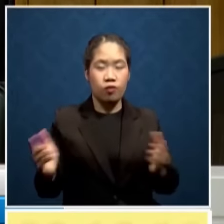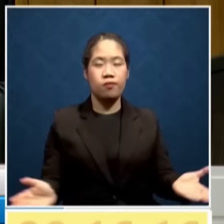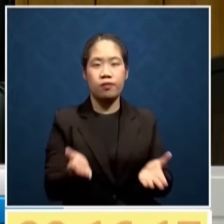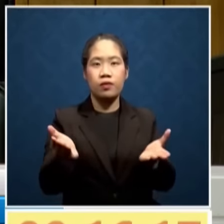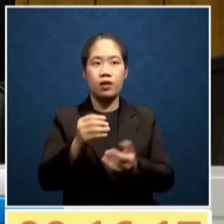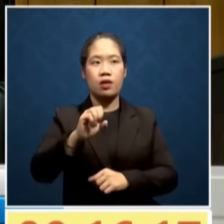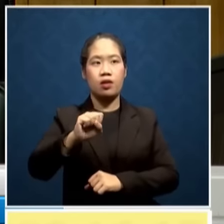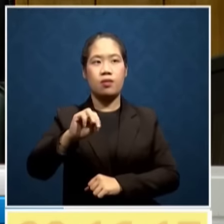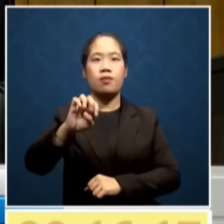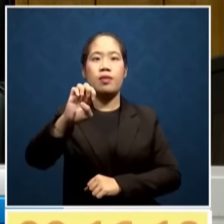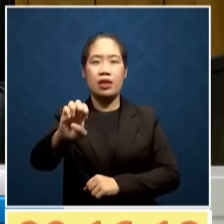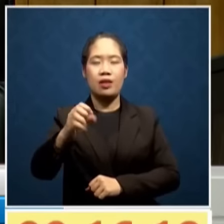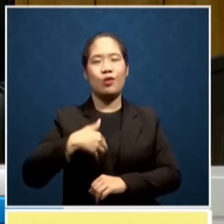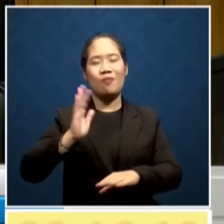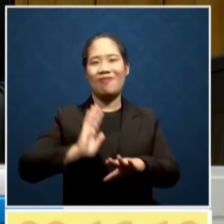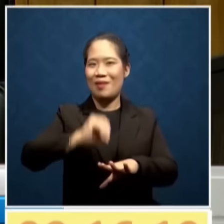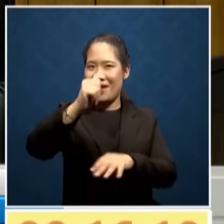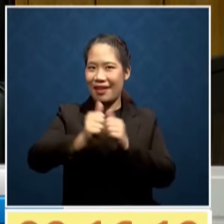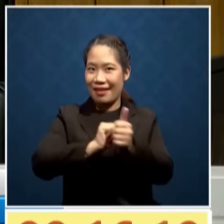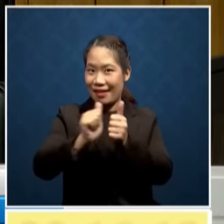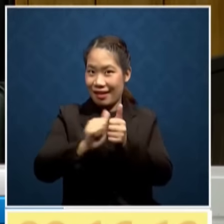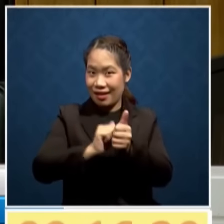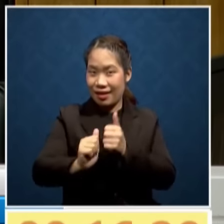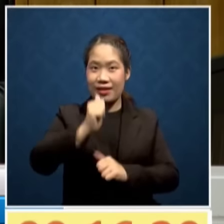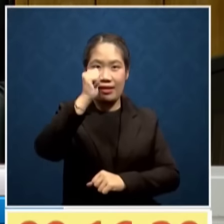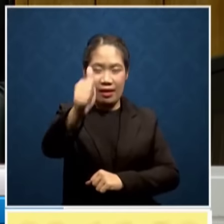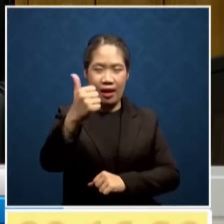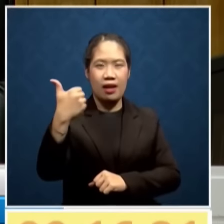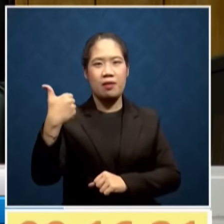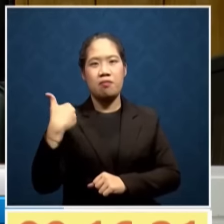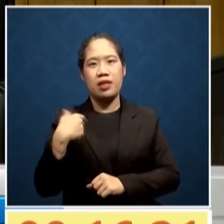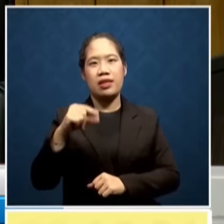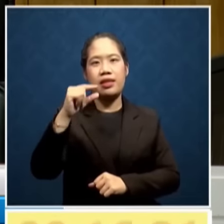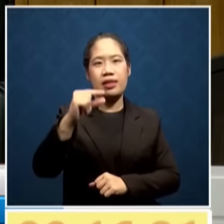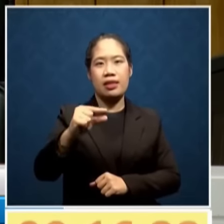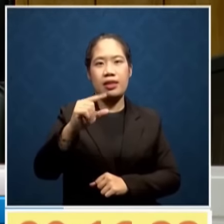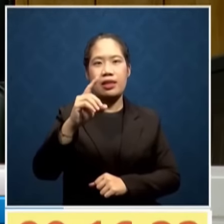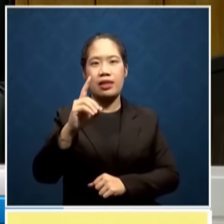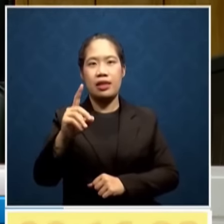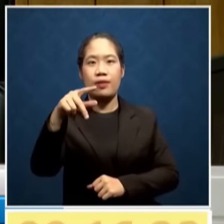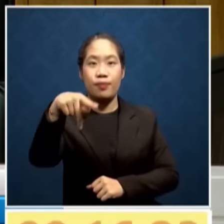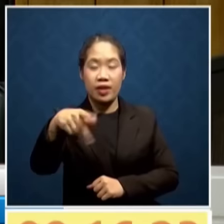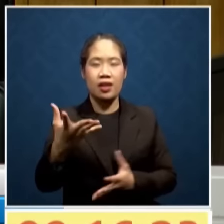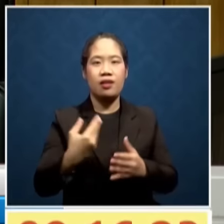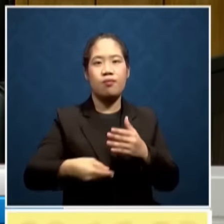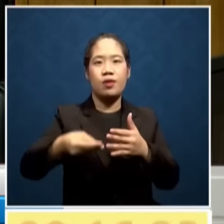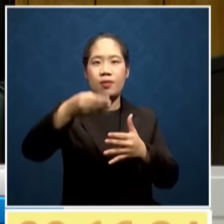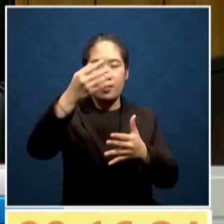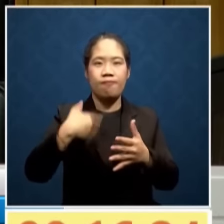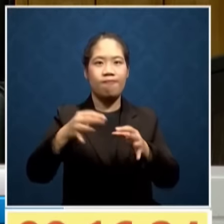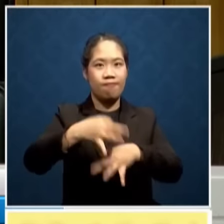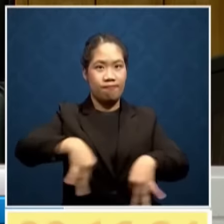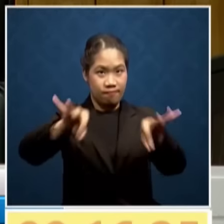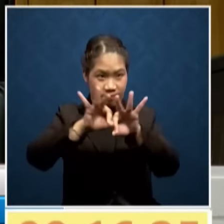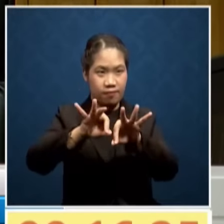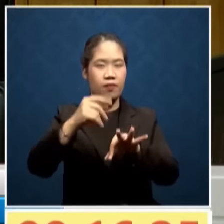SME รุ่นใหม่ที่มีความสามารถในการแข่งขันสูงมีสัดส่วนของ GDP มากขึ้นกว่าปัจจุบันเนี่ยเป็นเรื่องจำเป็นขอ